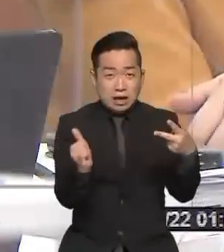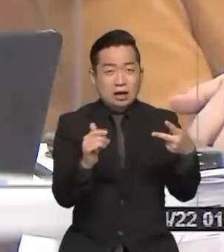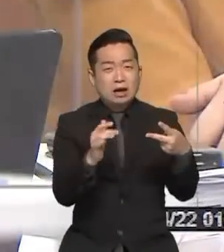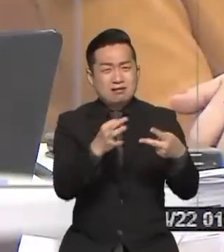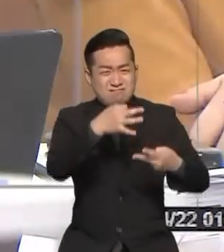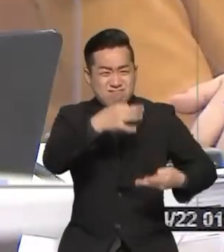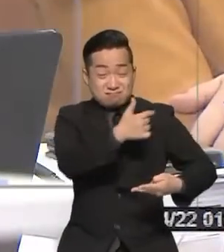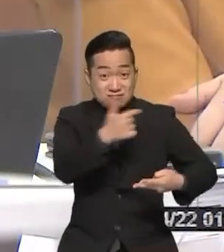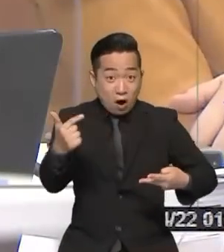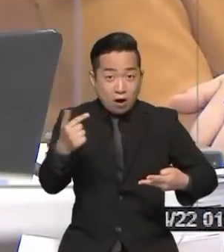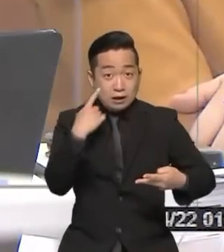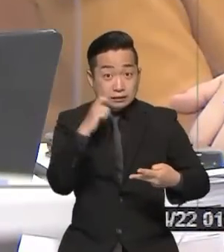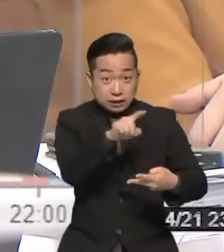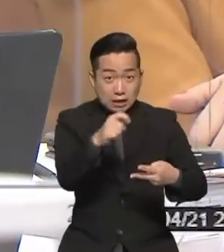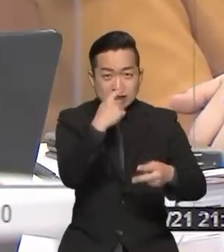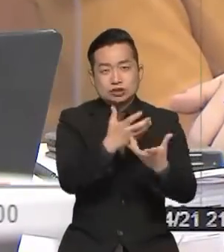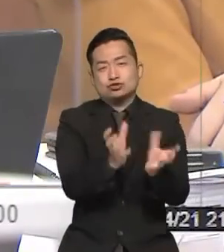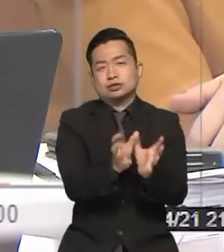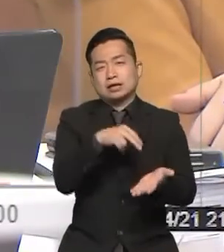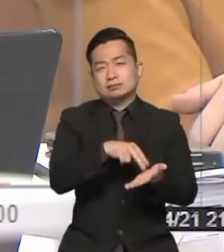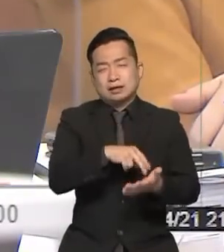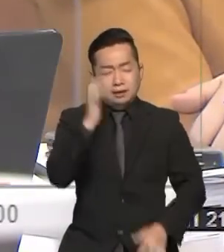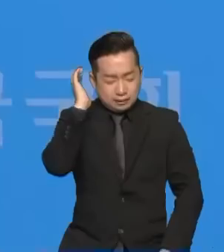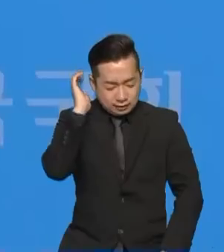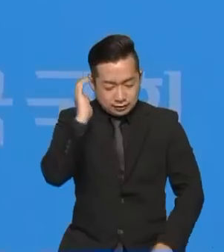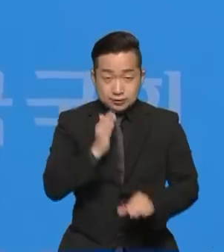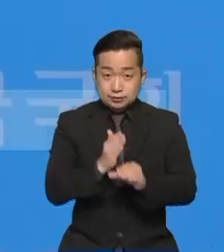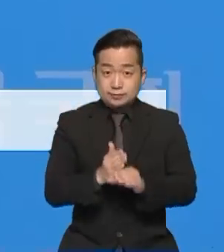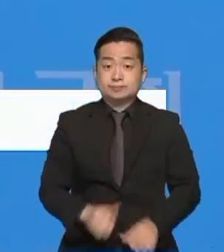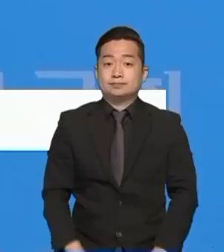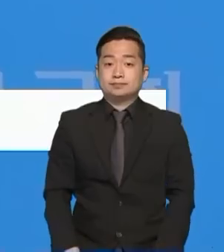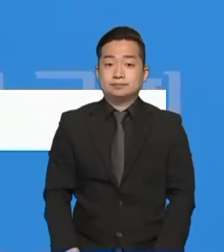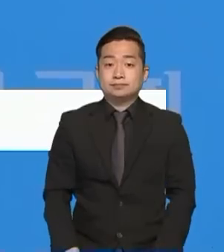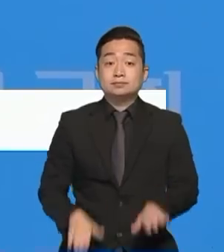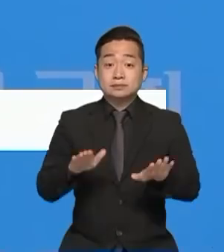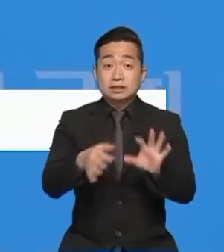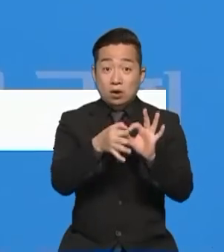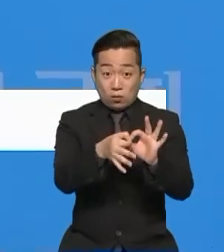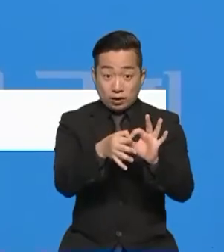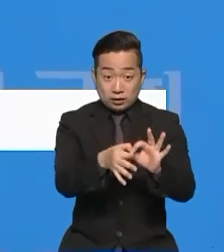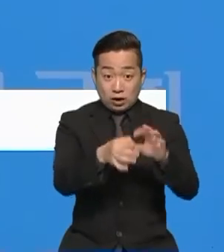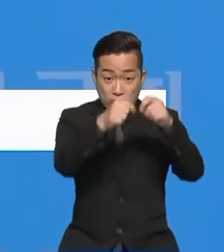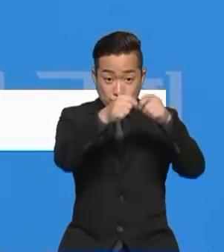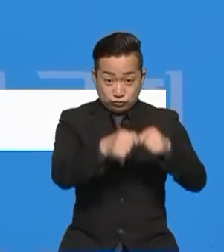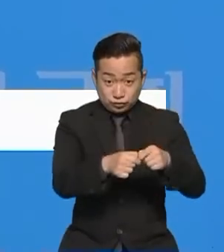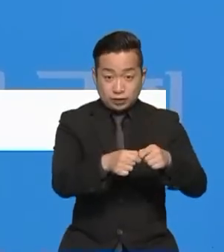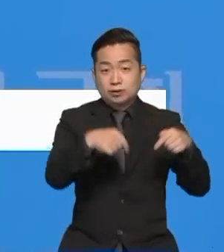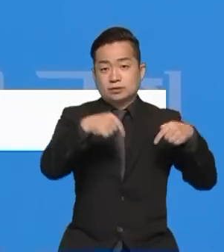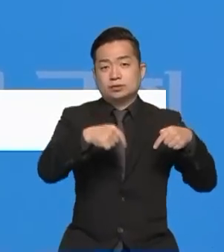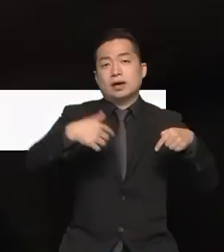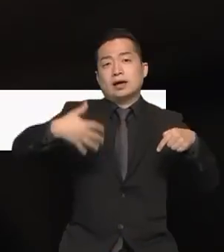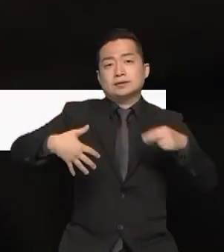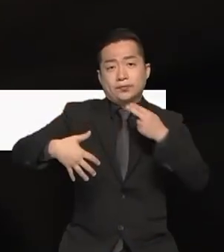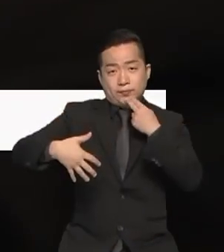불거지자 민주당은 곤혹스러워하는 분위기입니다. 아직까지 관련해서 구체적인 논의를 한 건